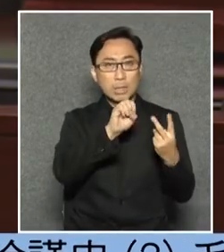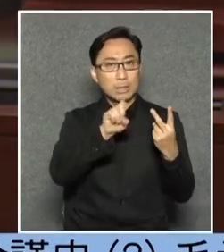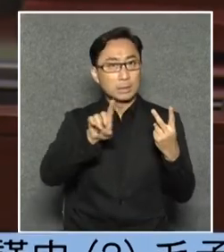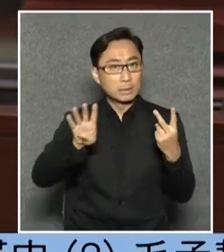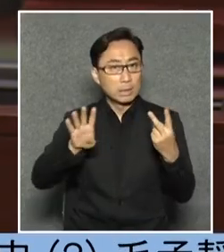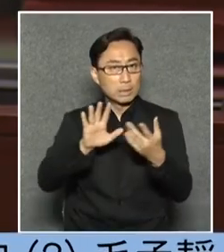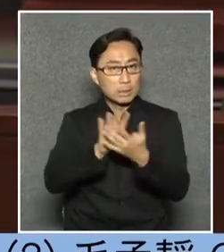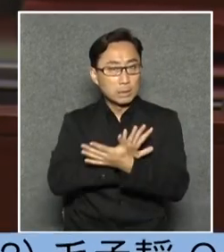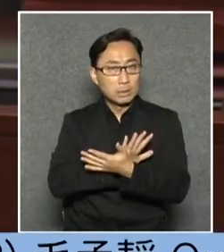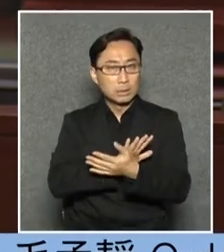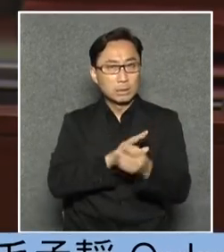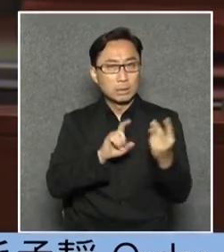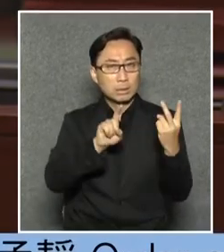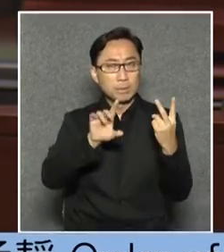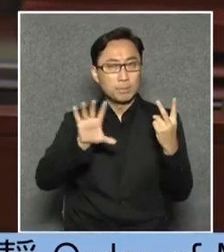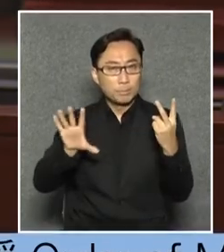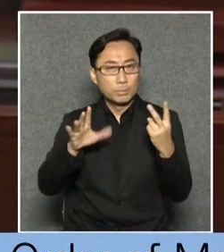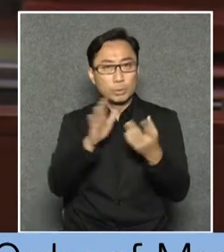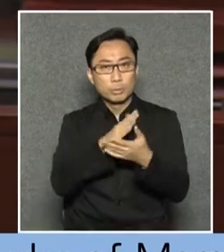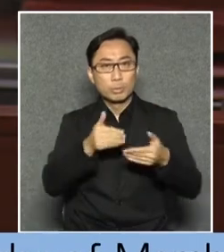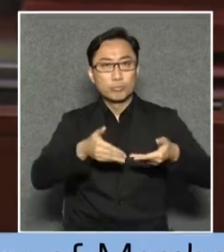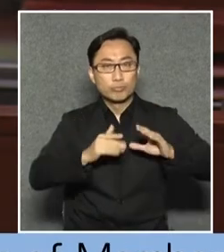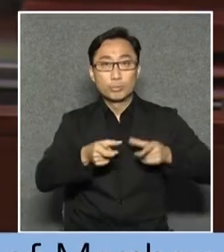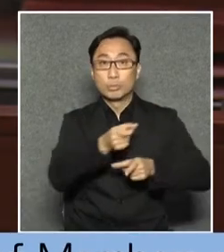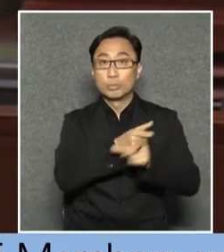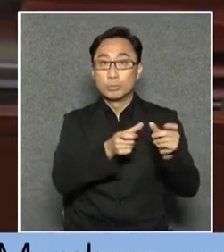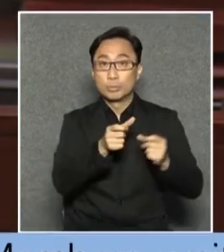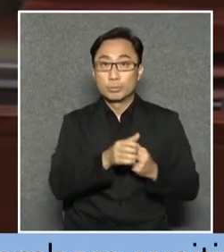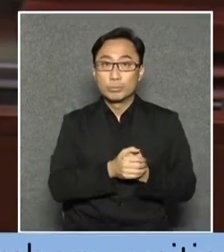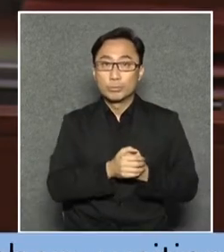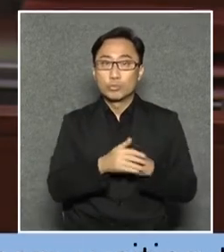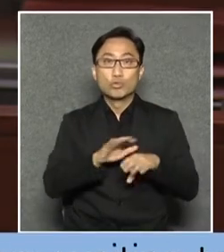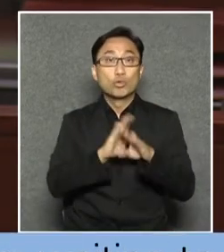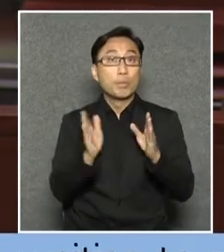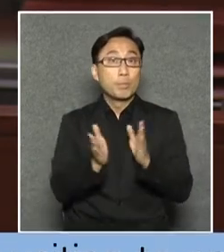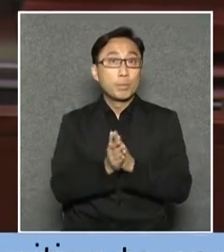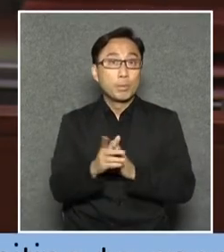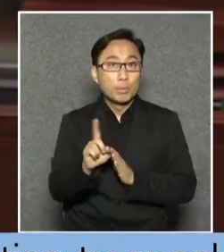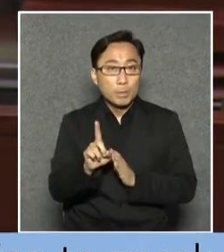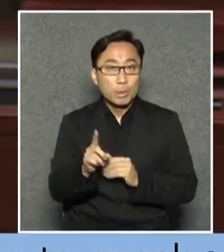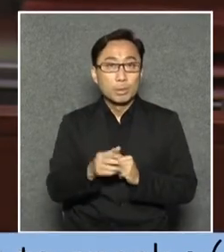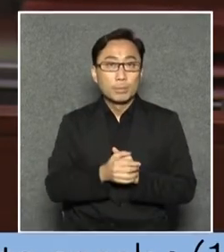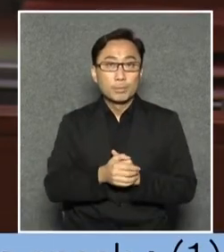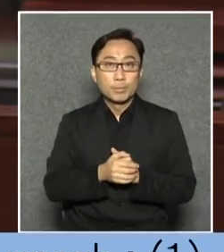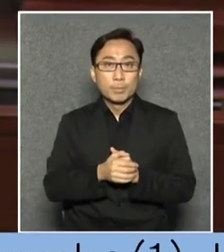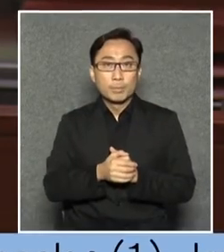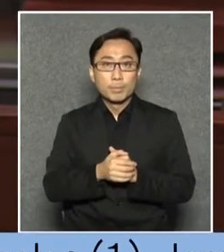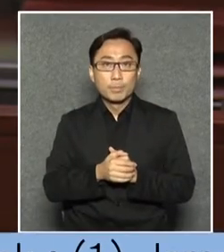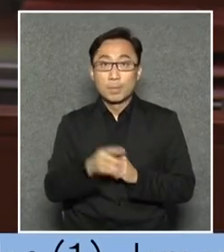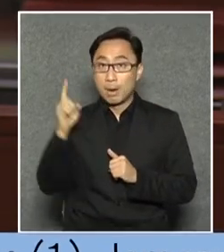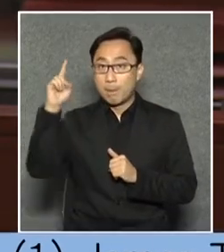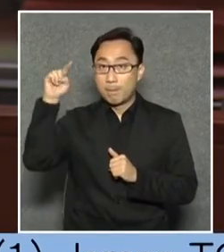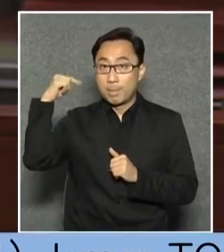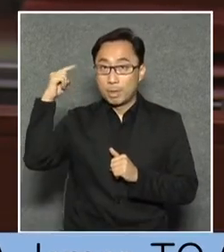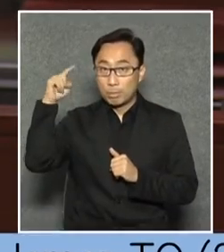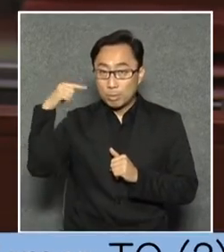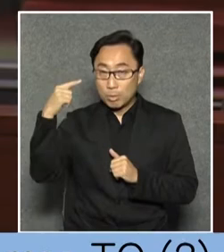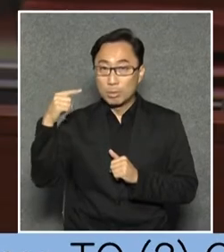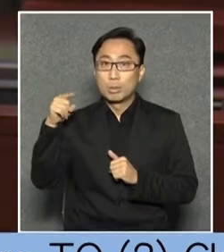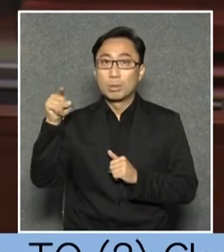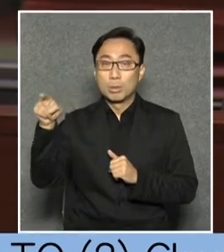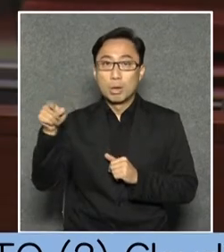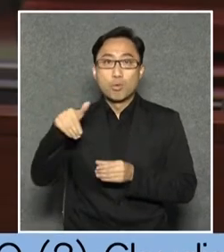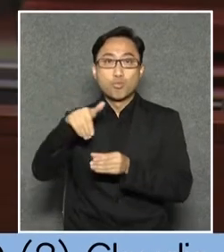2014年、2015年咧就做呢行生意。咁全部都系咩咧？就系因为呢个即系美国嗰个股王